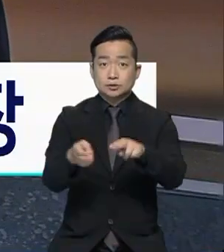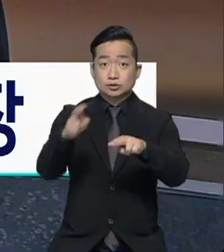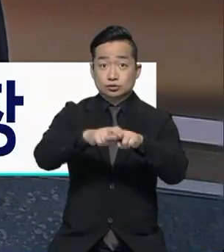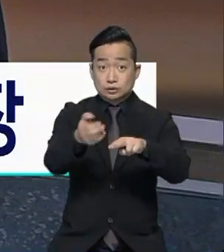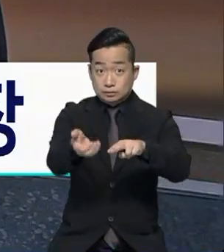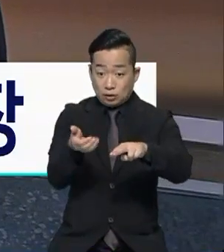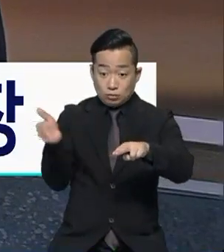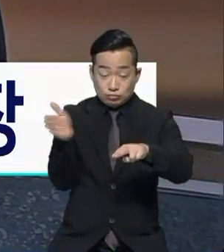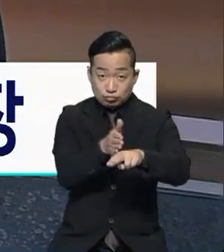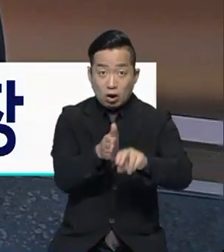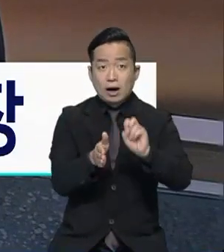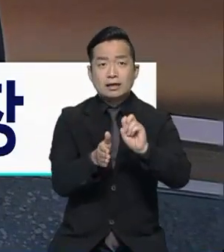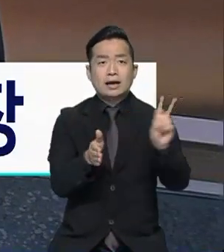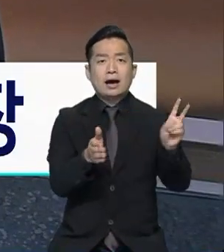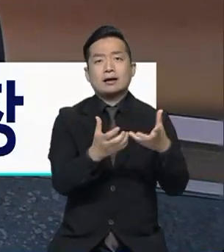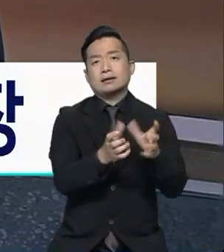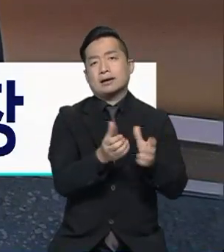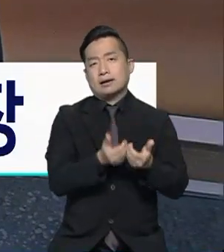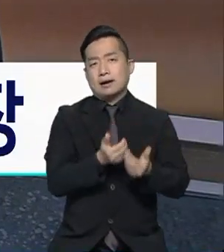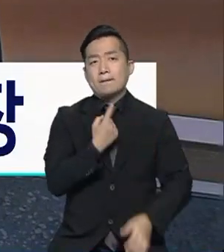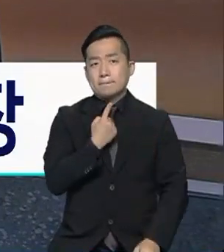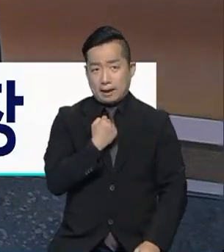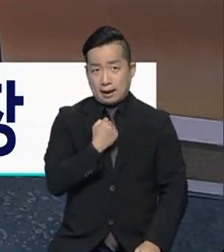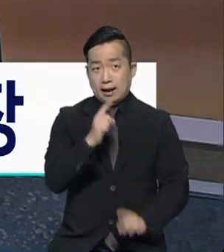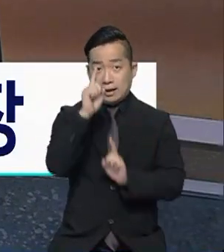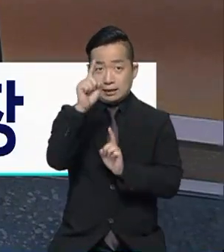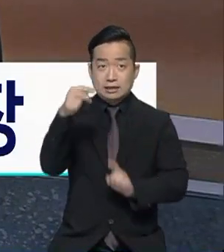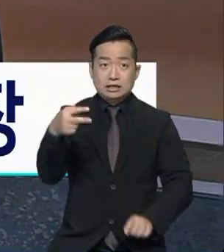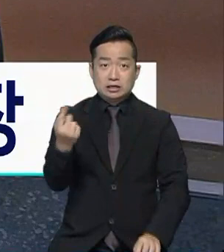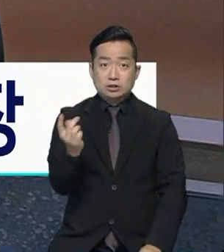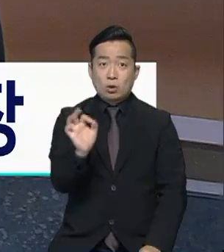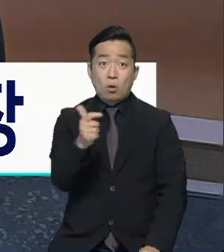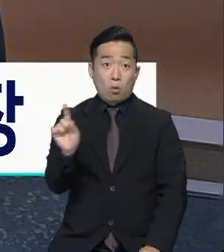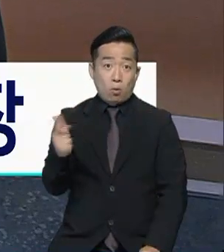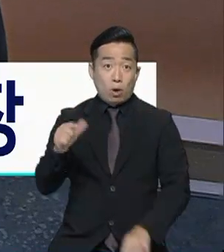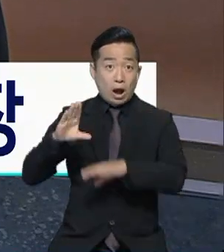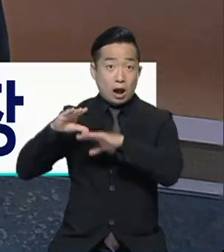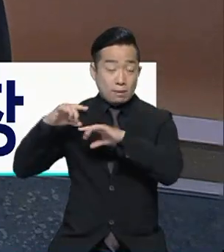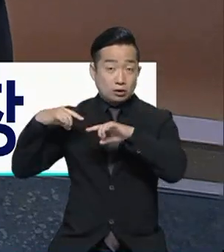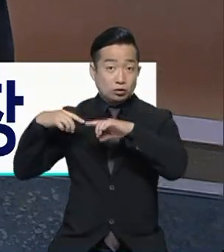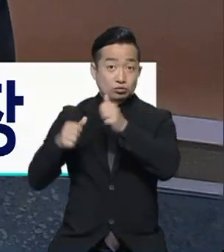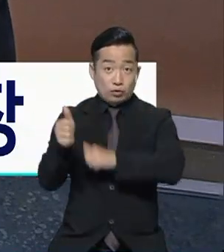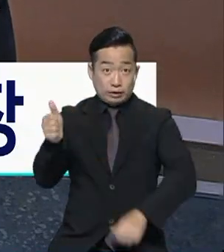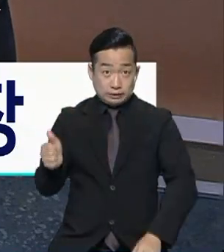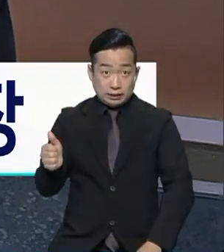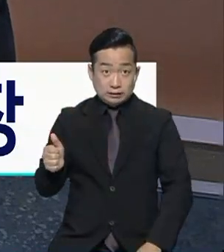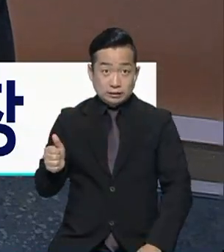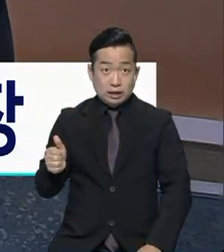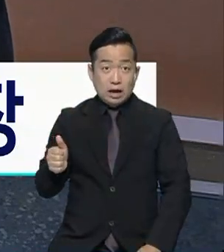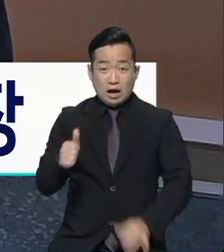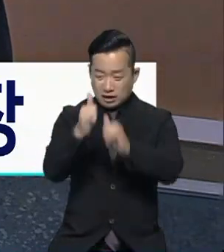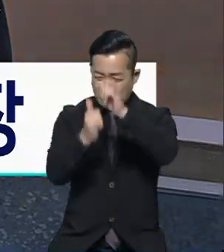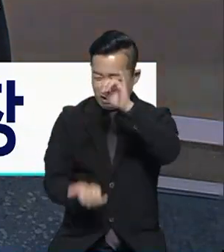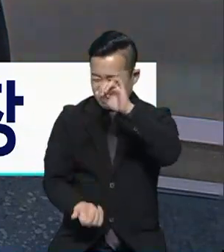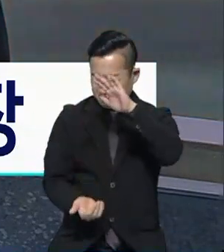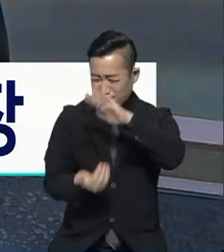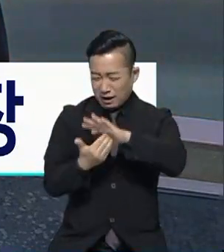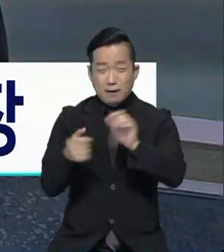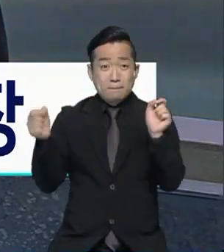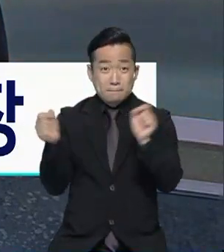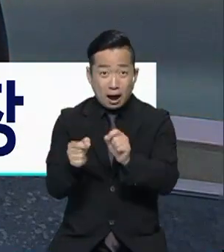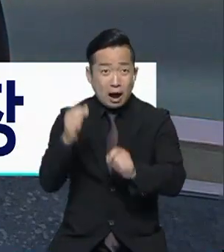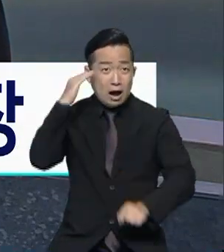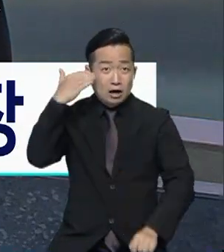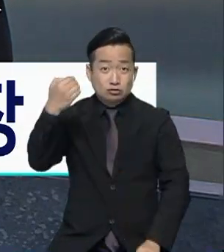취임하기 전부터 야당과 갈등을 빚었던 이동관 방통위원장은 역대 가장 짧은 기간인 95일